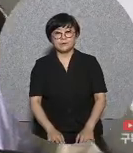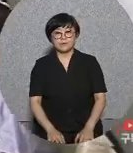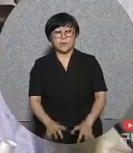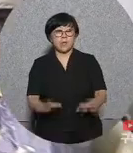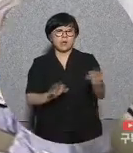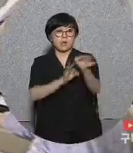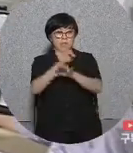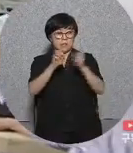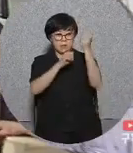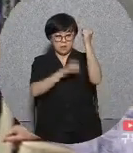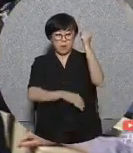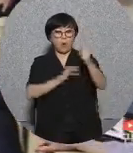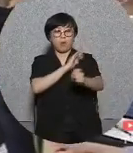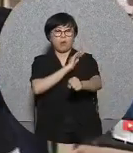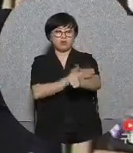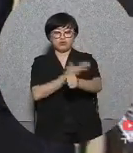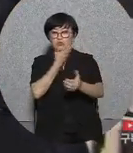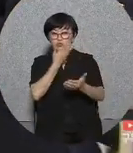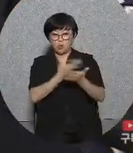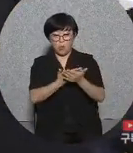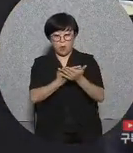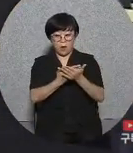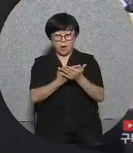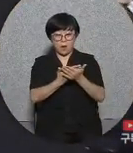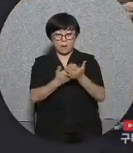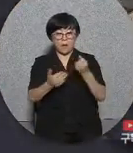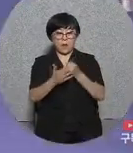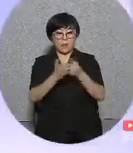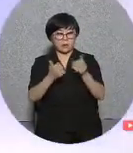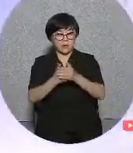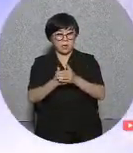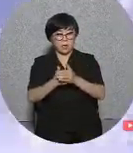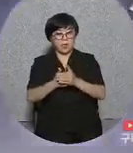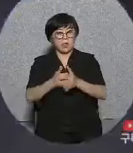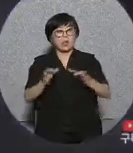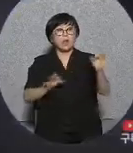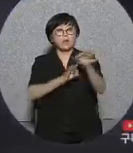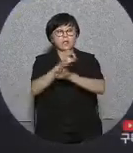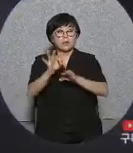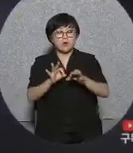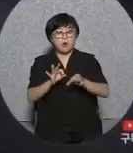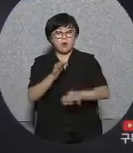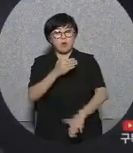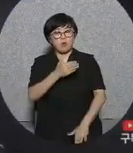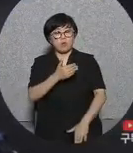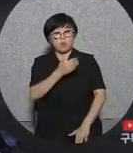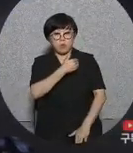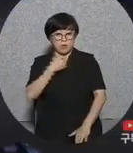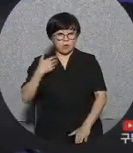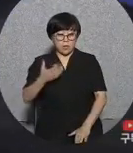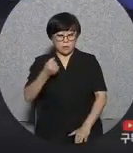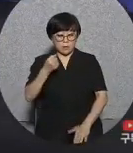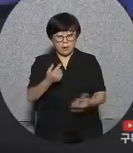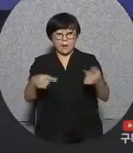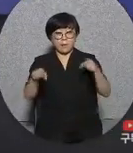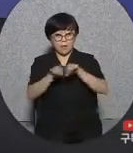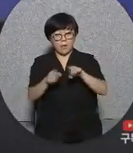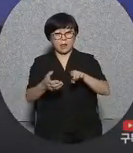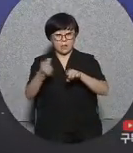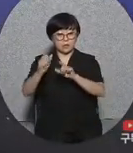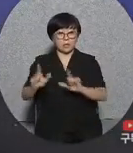아 경제적 기본권 정말로 중요한 개념입니다 최소한의 경제적 풍요를 함께 누리는 경제적 기본권은